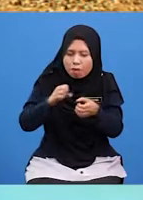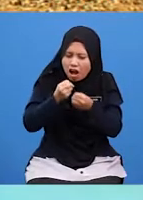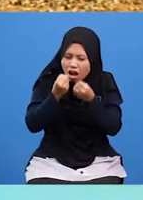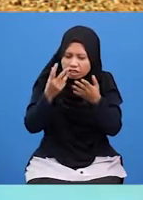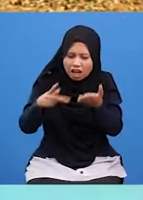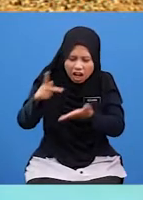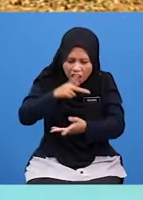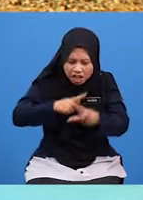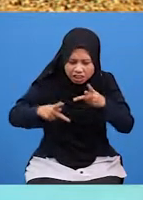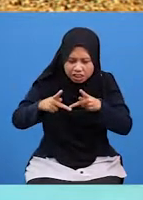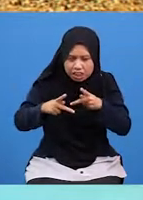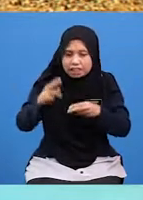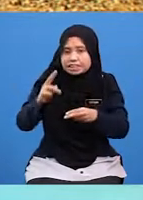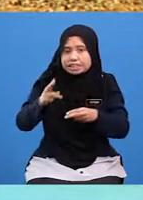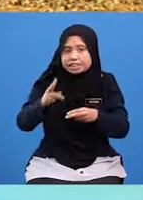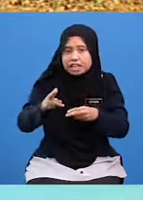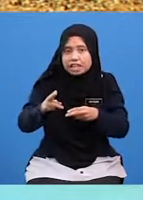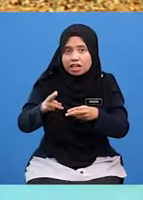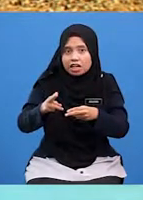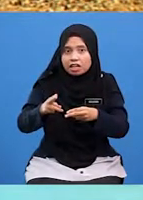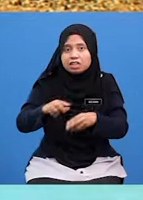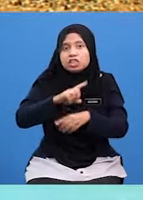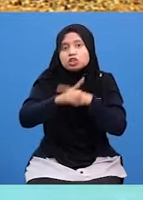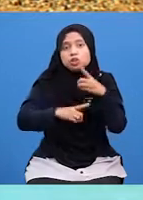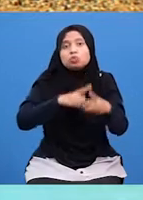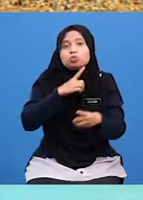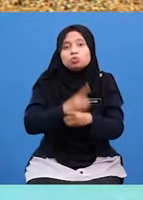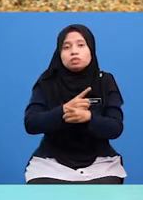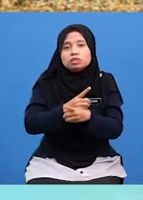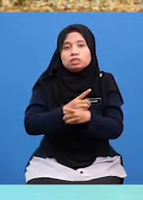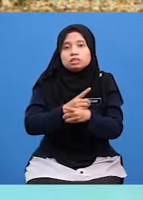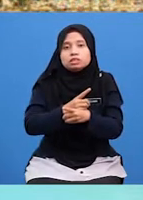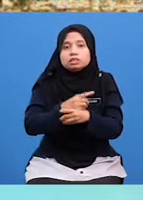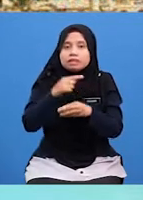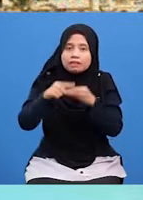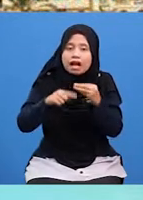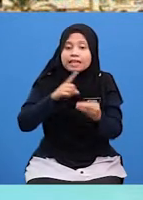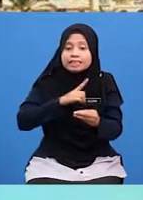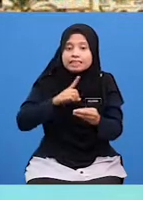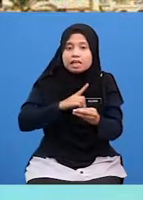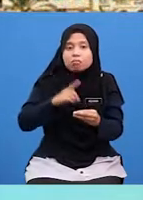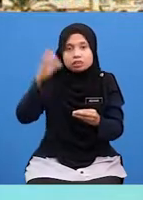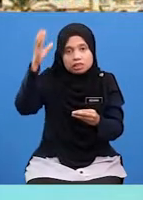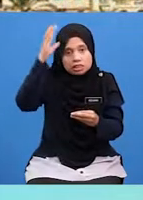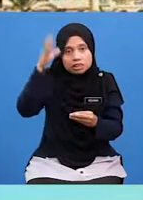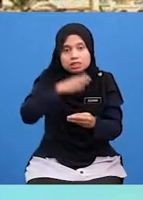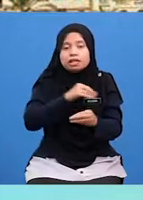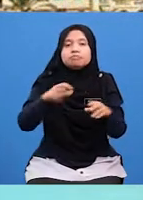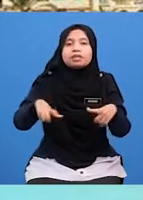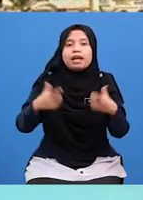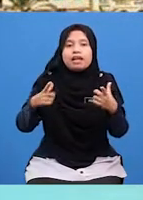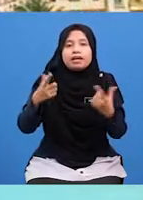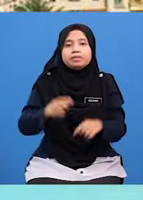karya pengkajian sejarah yang meliputi bukan hanya seluruh dunia Islam tetapi juga sejarah China dan Empire